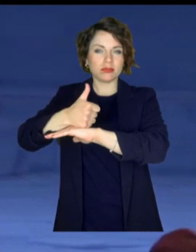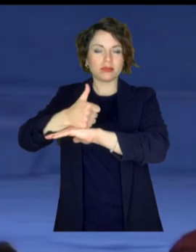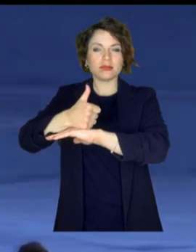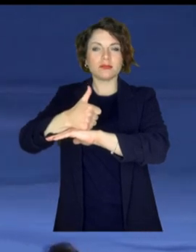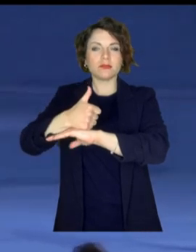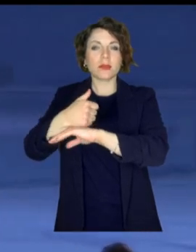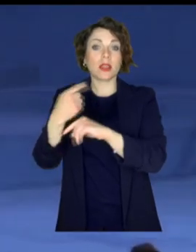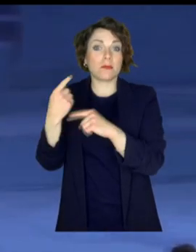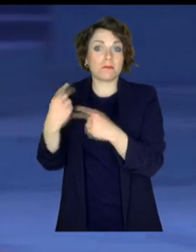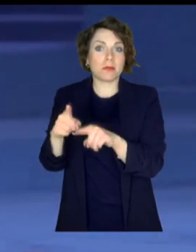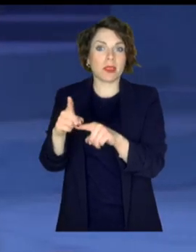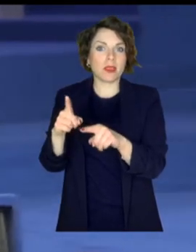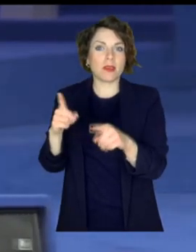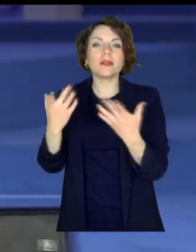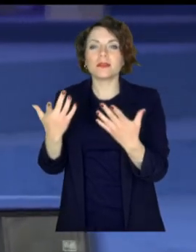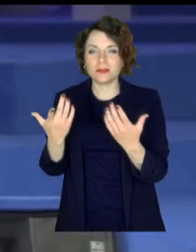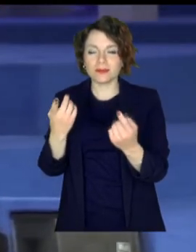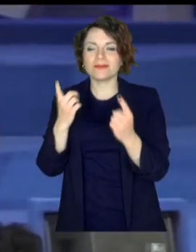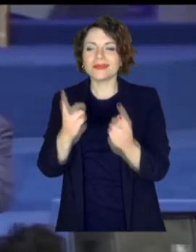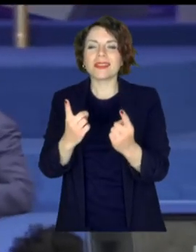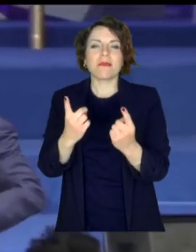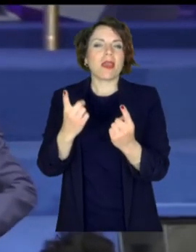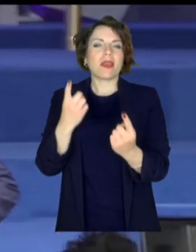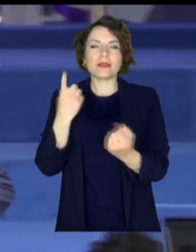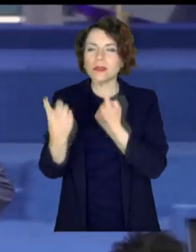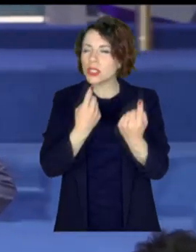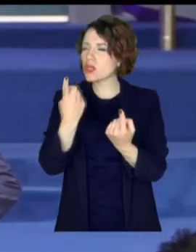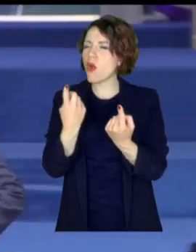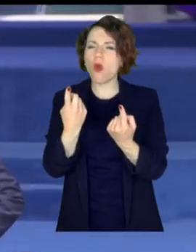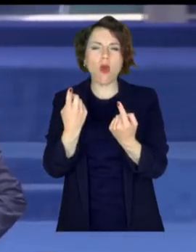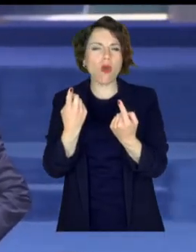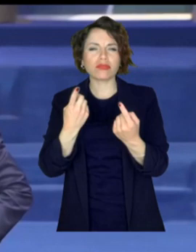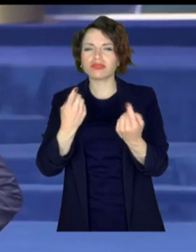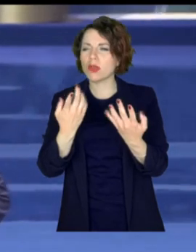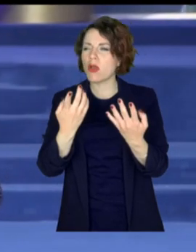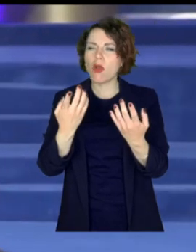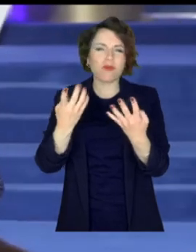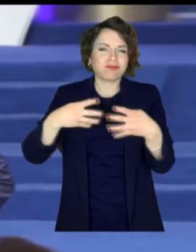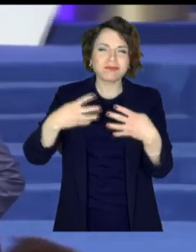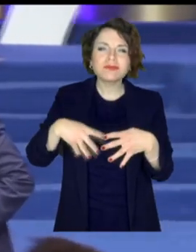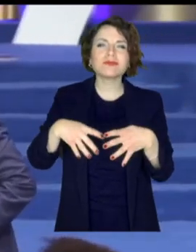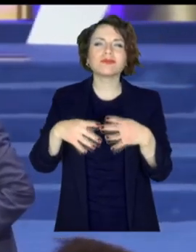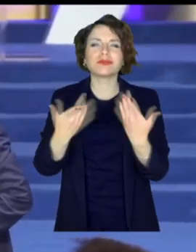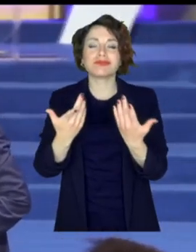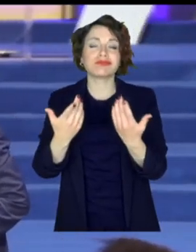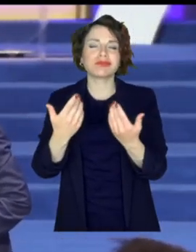E questo fa riferimento a come vanno le cose, i sistemi che sono stati messi su nelle varie